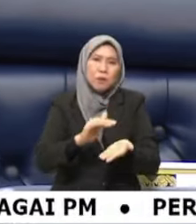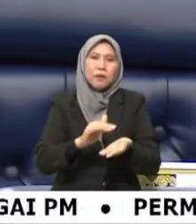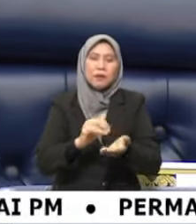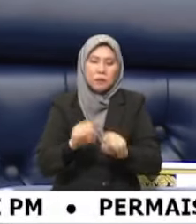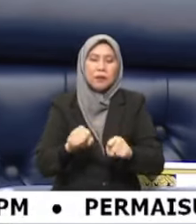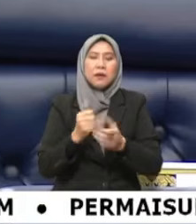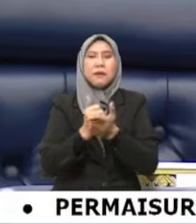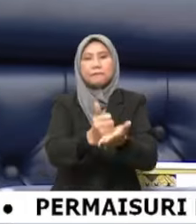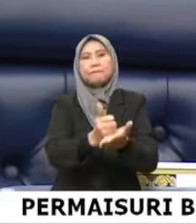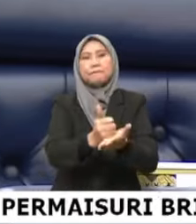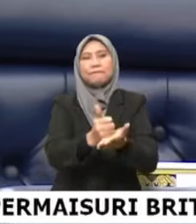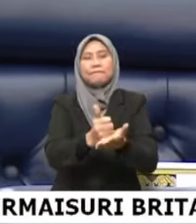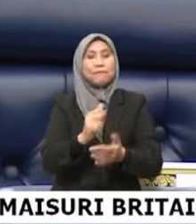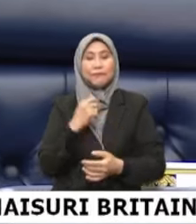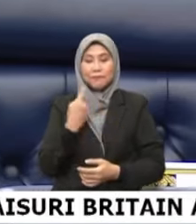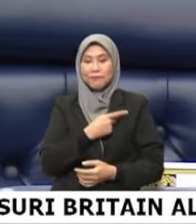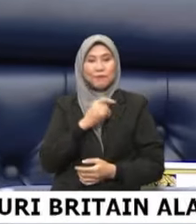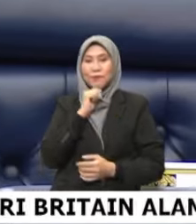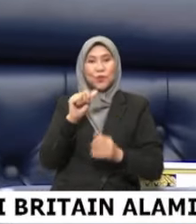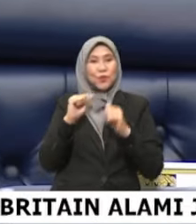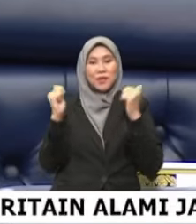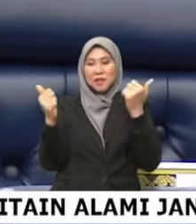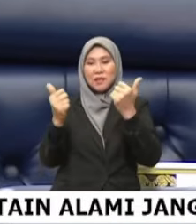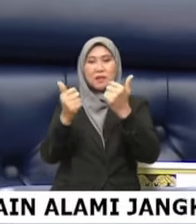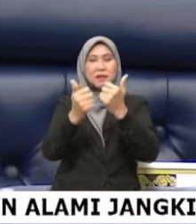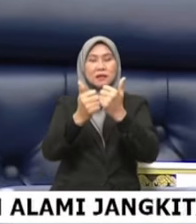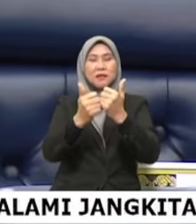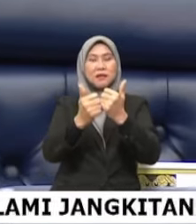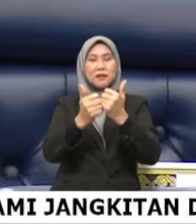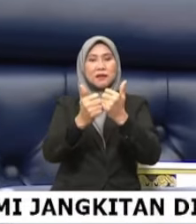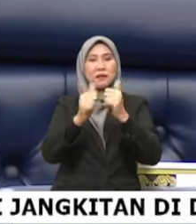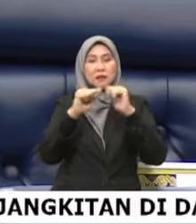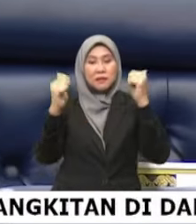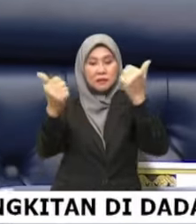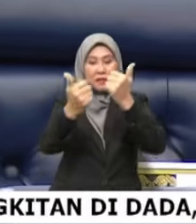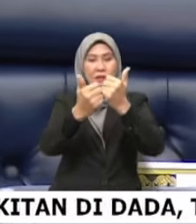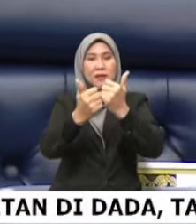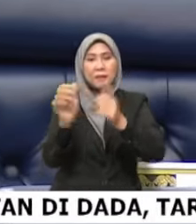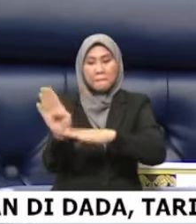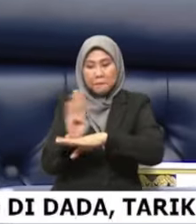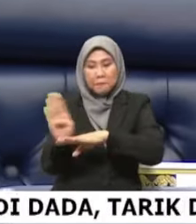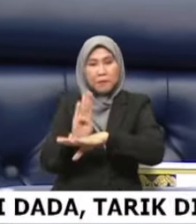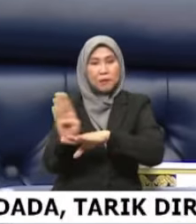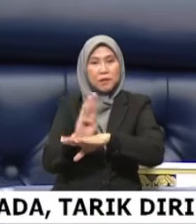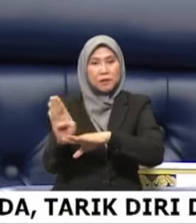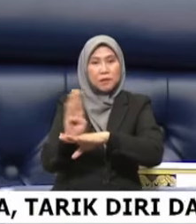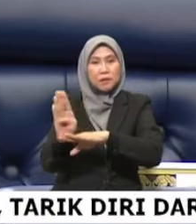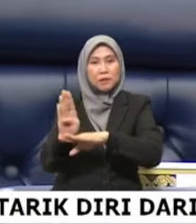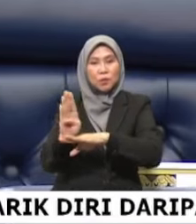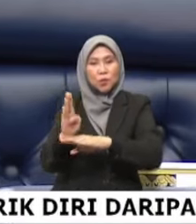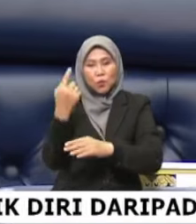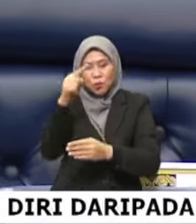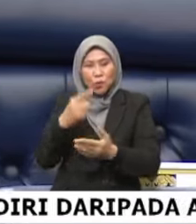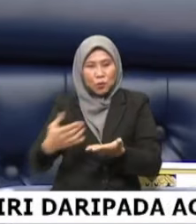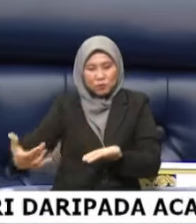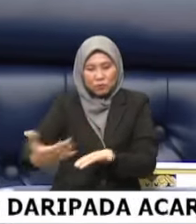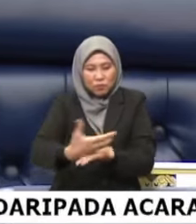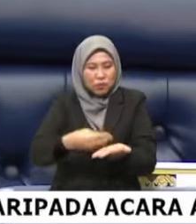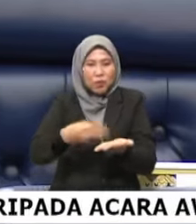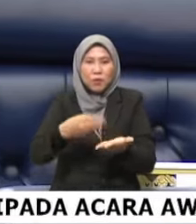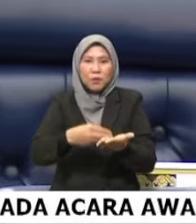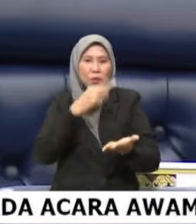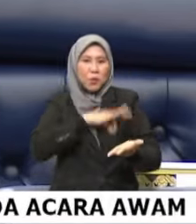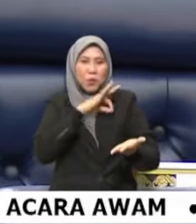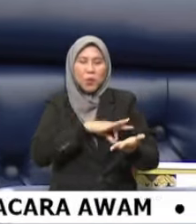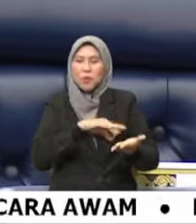ada bukanlah satu agensi untuk bukan satu agensi dalam bisnes untuk to earn money. It is a